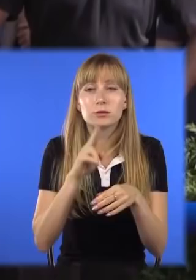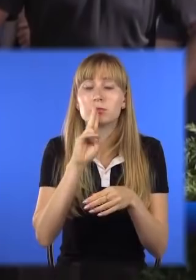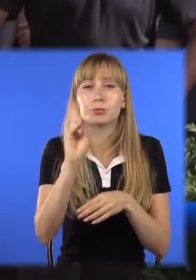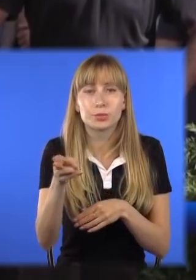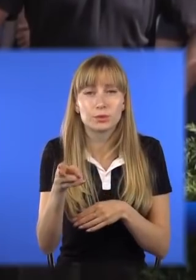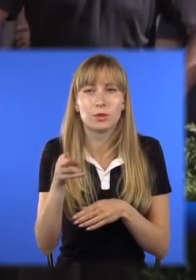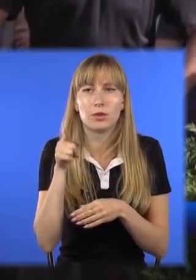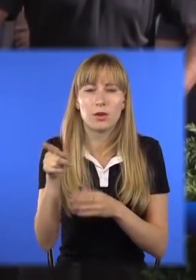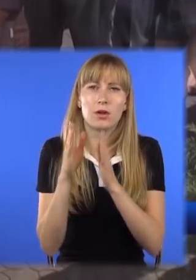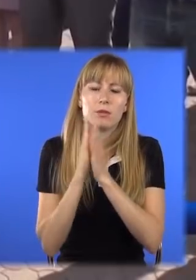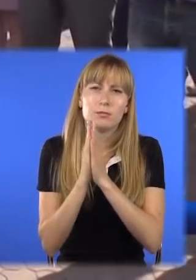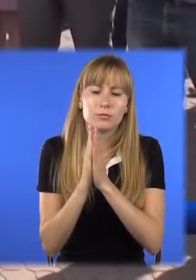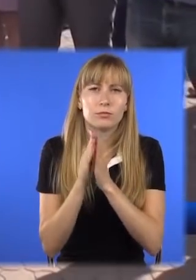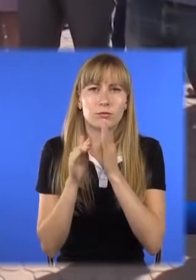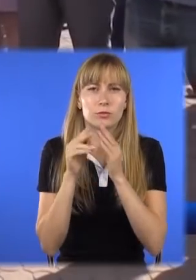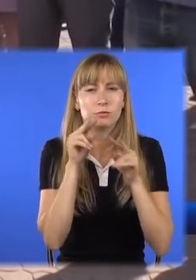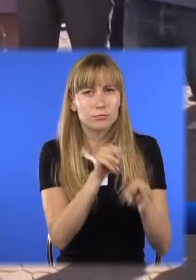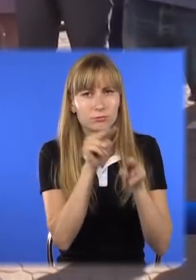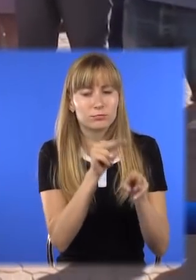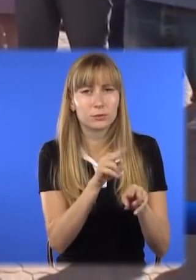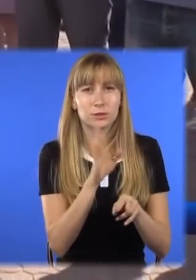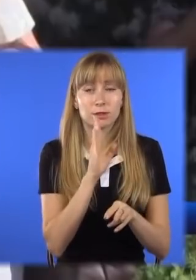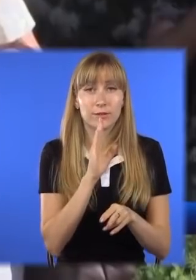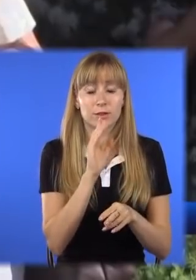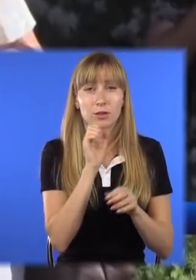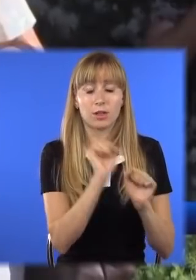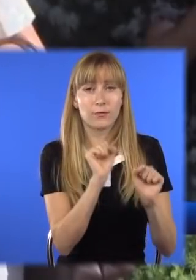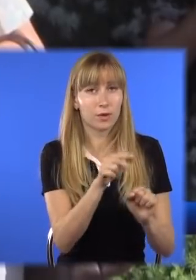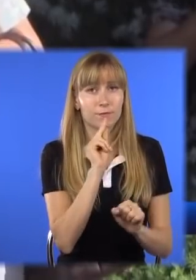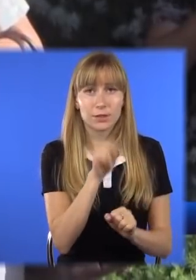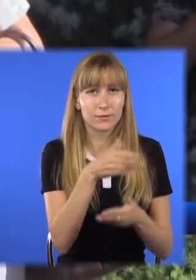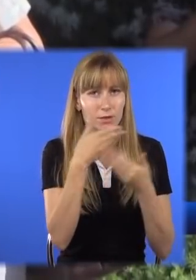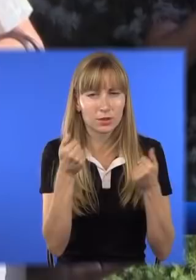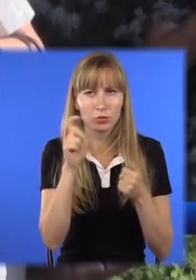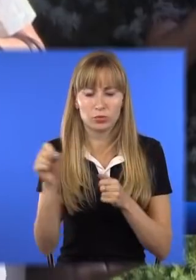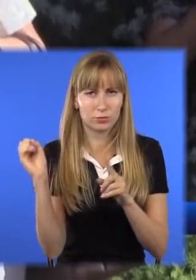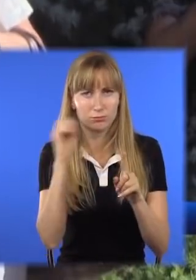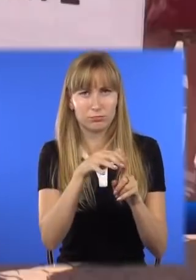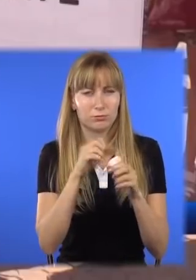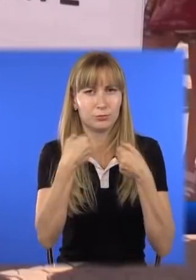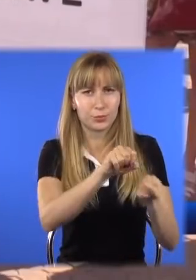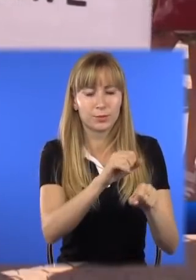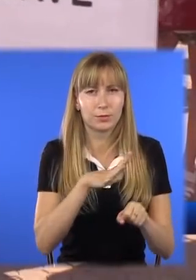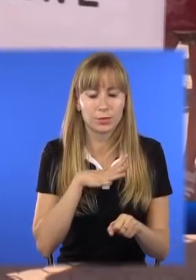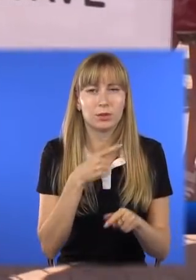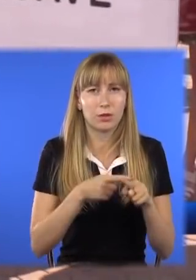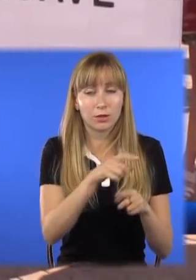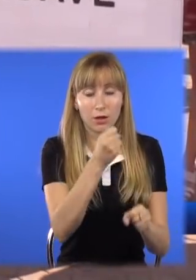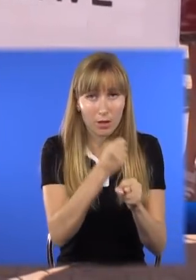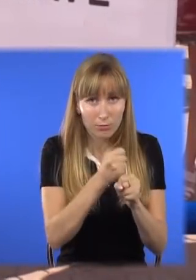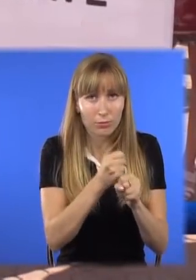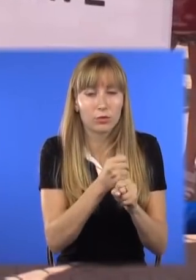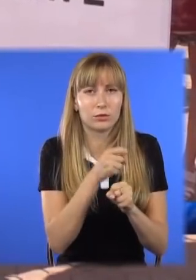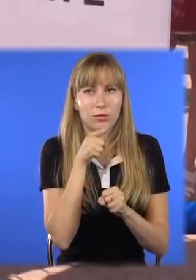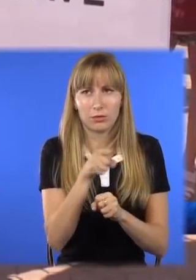побиття правозахисниці та перешкоджання її професійній діяльності. У поліції адвокатів почули та перекваліфікували